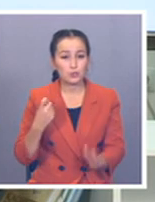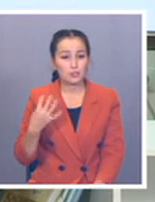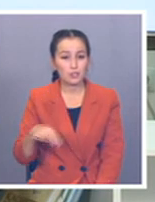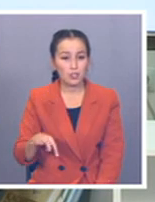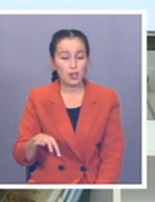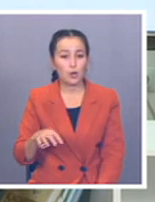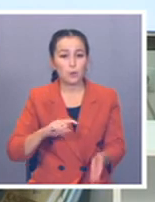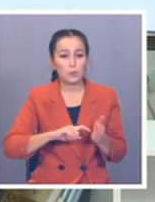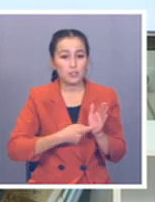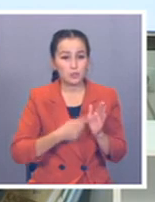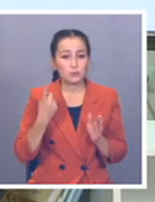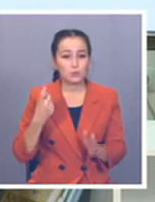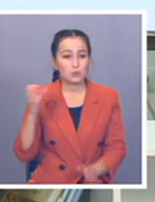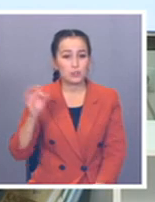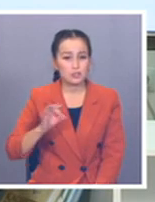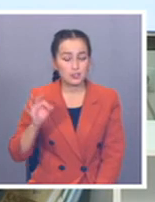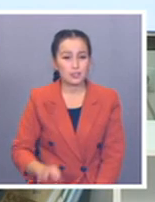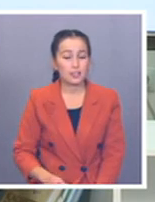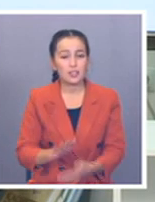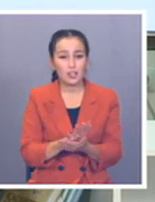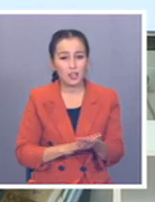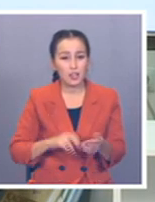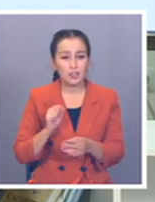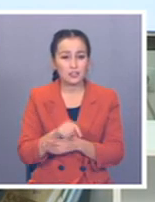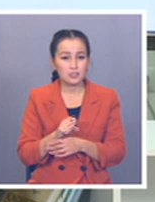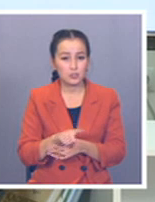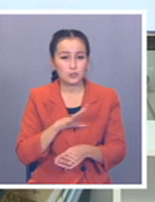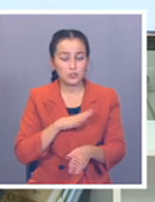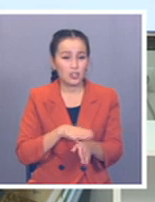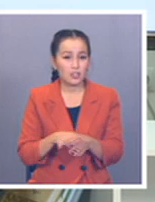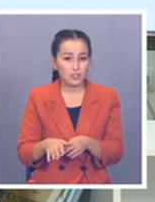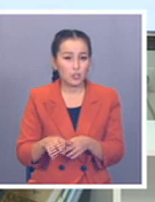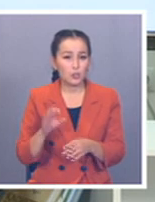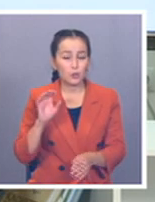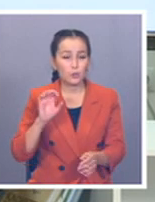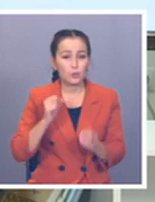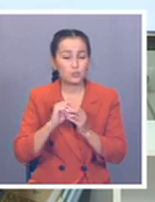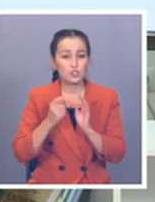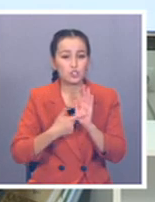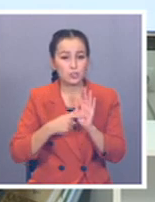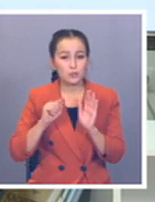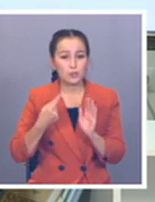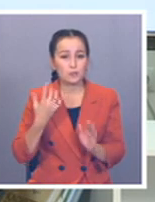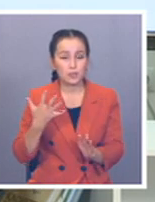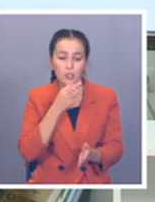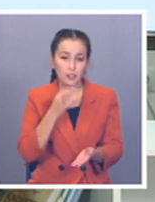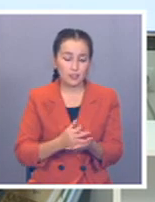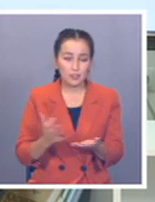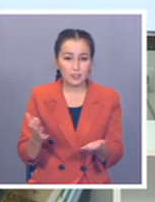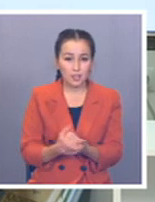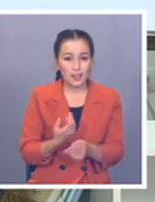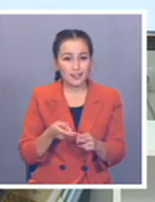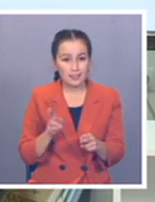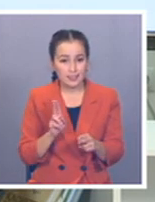көбейтеміз 100%-ке. Ары қарай есептеулерді орындап, жауабы 17,5 екенін көреміз. Ендеше, бұл